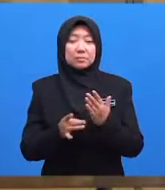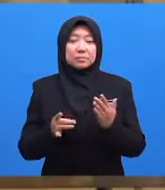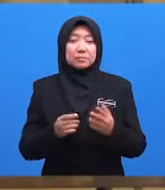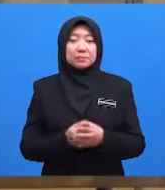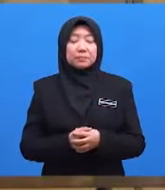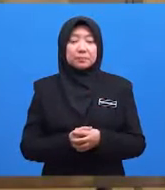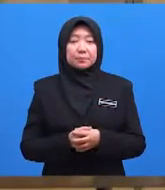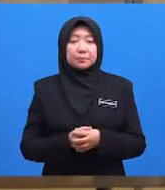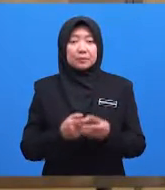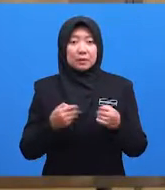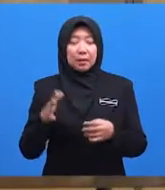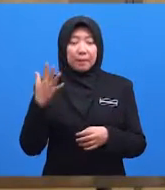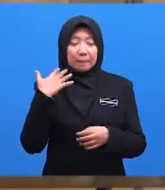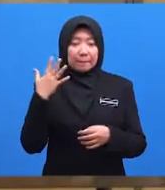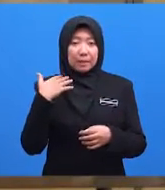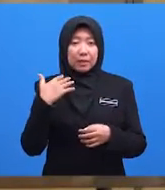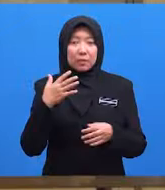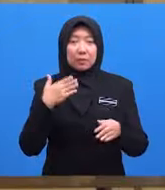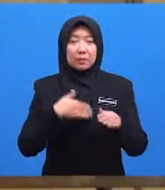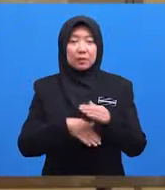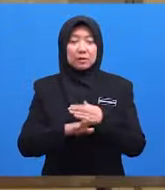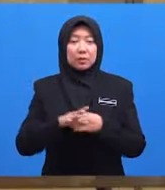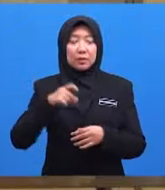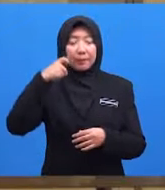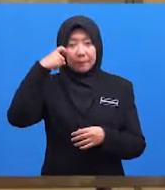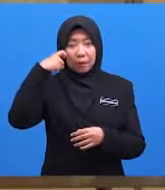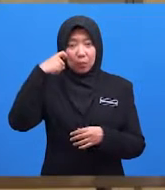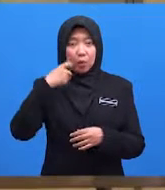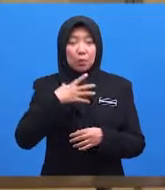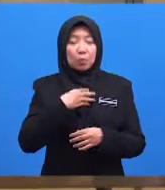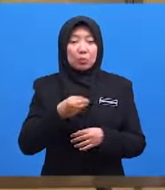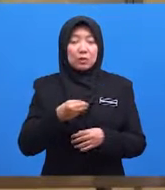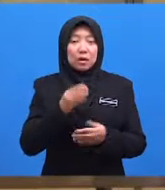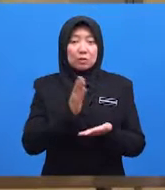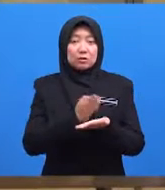Setelah minyak panas, masukkan bawang putih cincang.